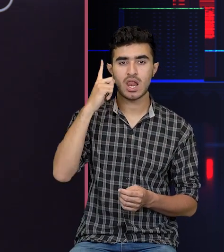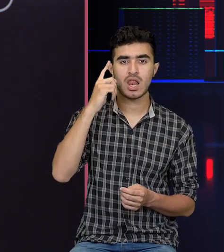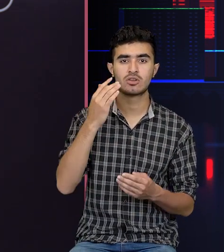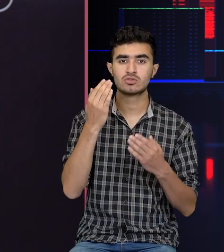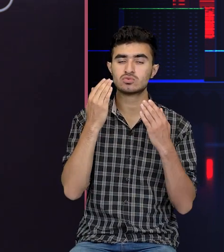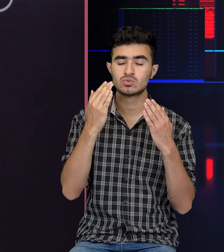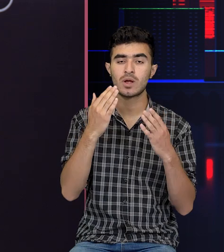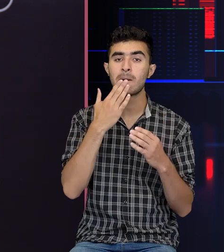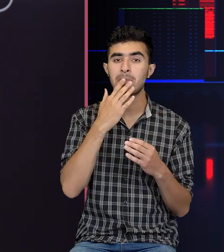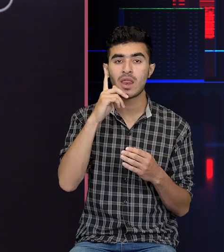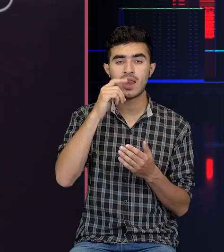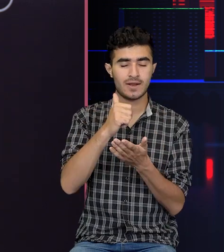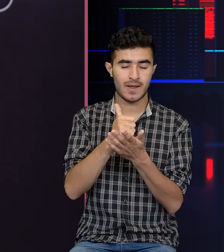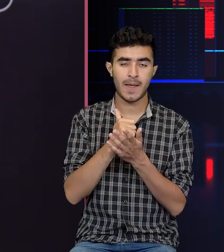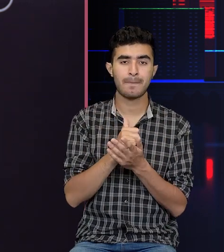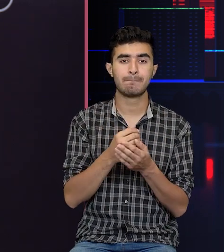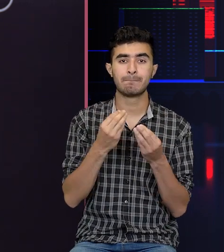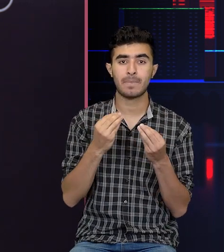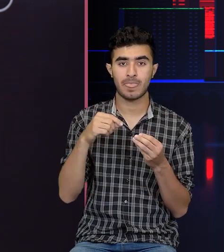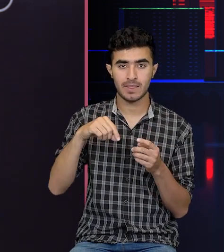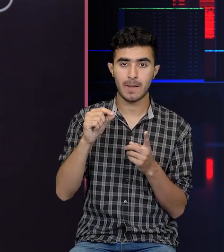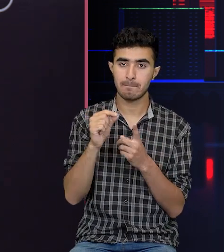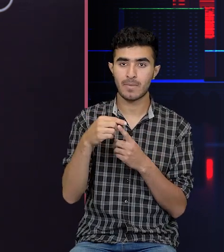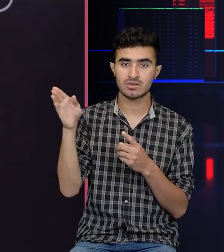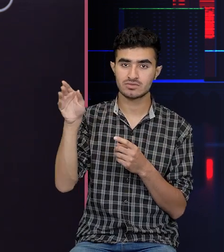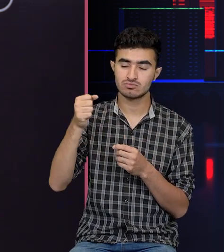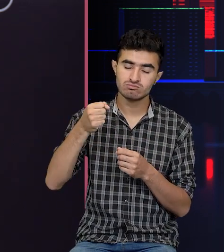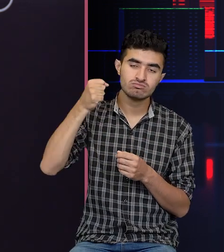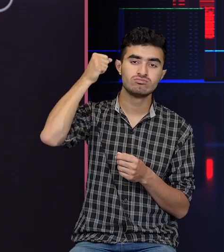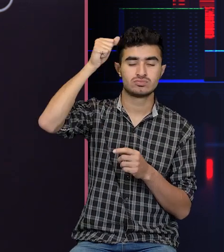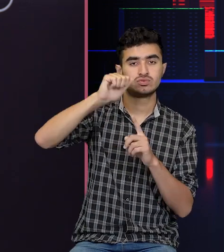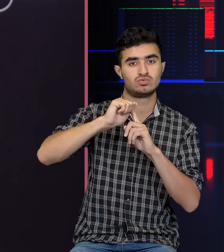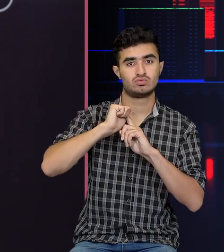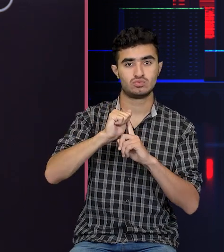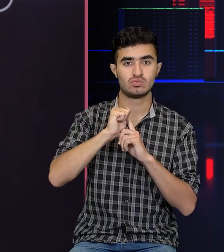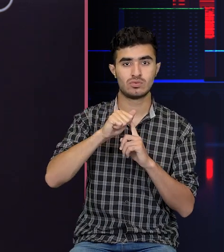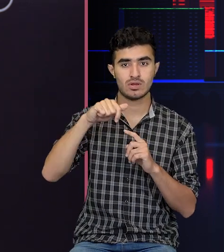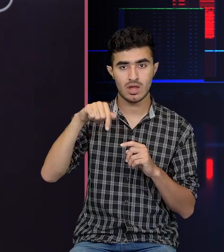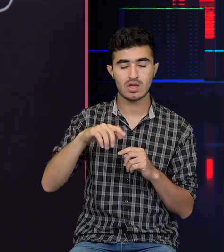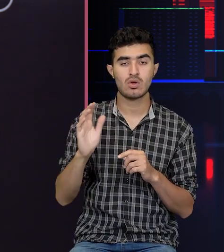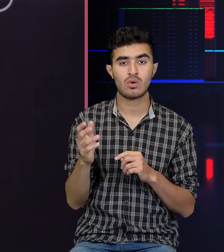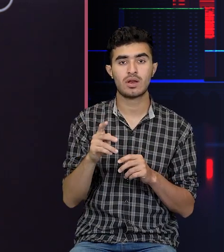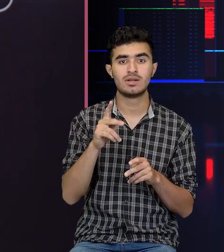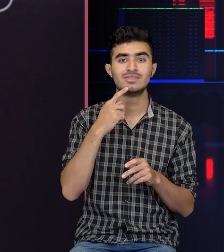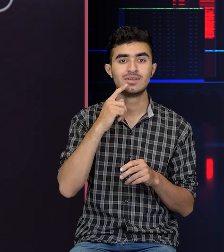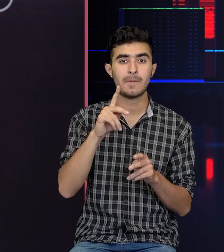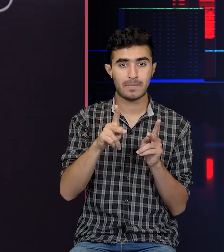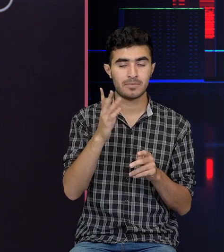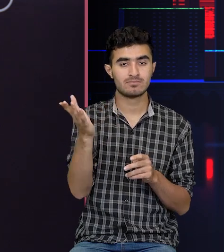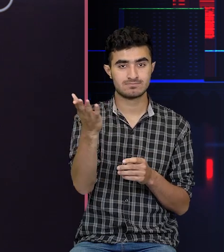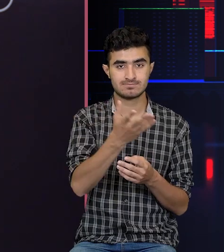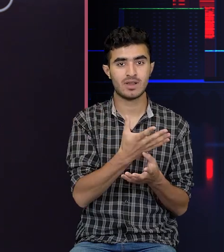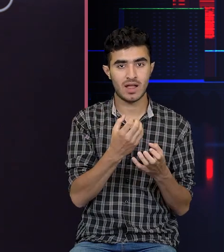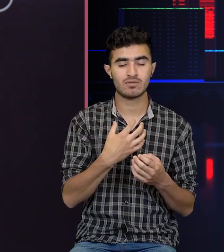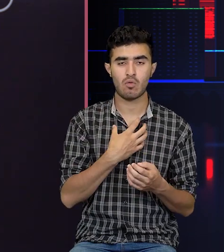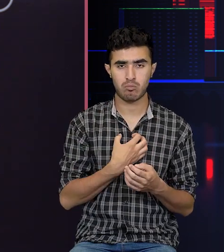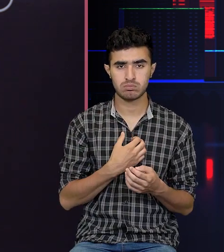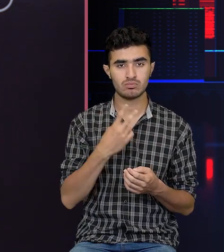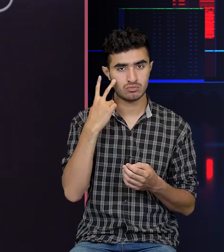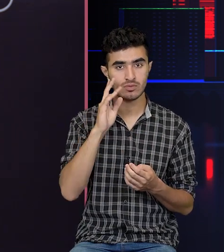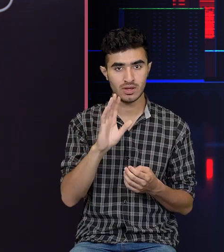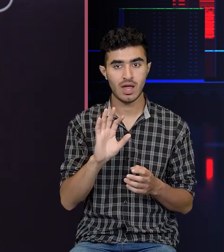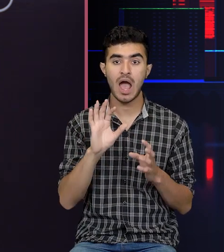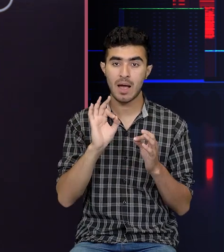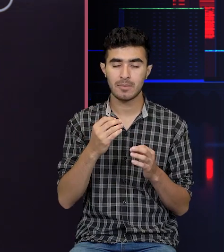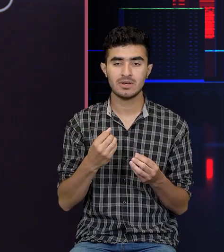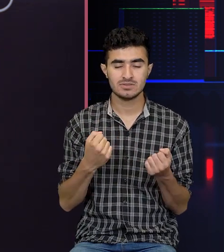भी तरह, और ये जितने भी लोग यहाँ पे मायूस बैठे हैं ये मेरी वजह से ही बैठे हैं, या अल्लाह हिम्मत दे। मैं ये नहीं चाहता कि ये जब